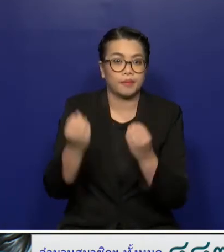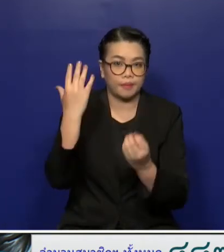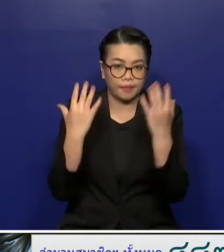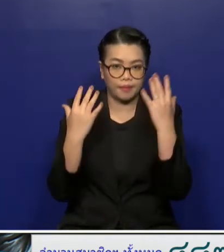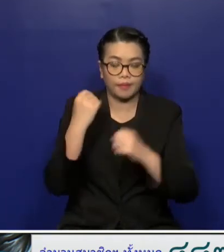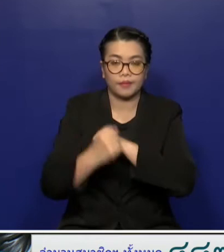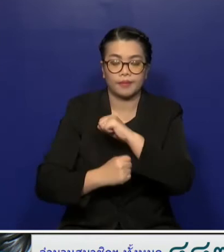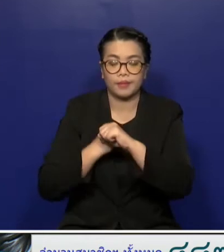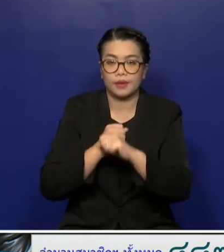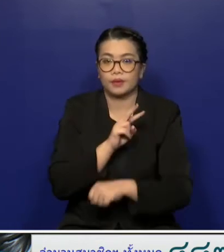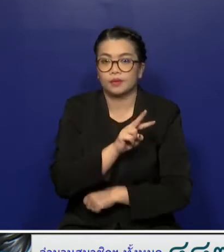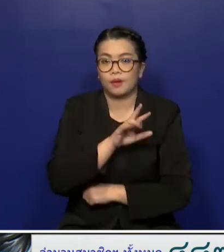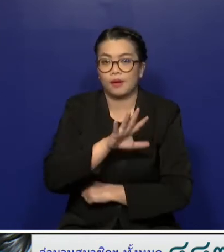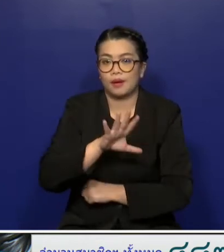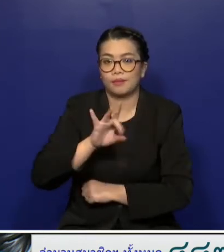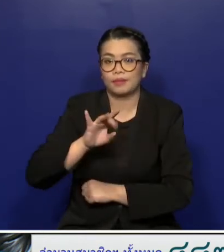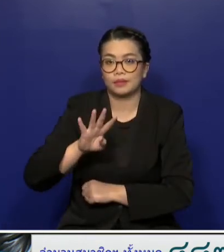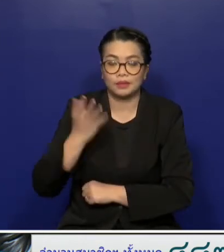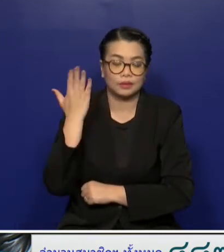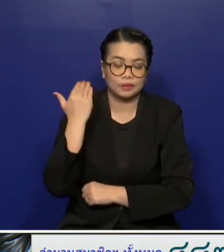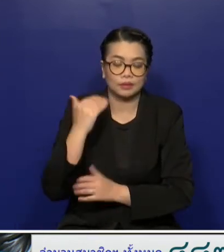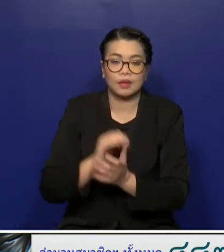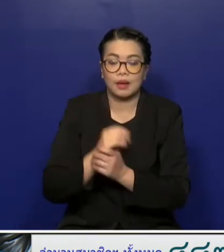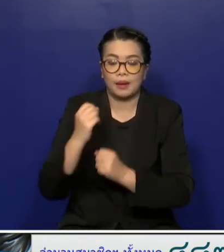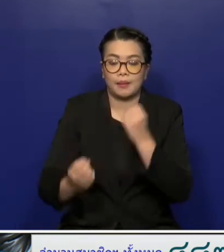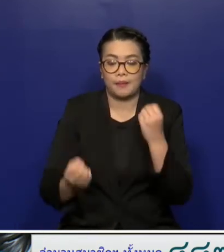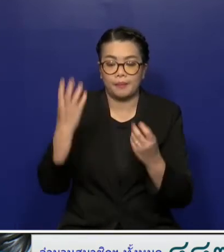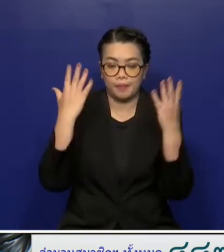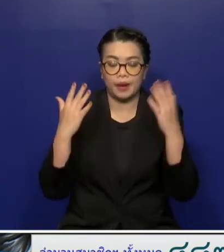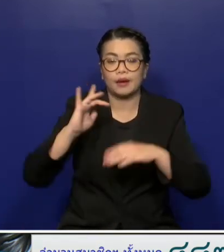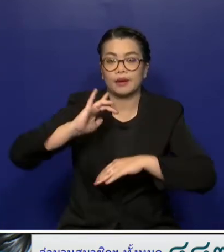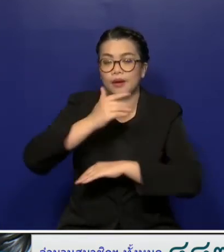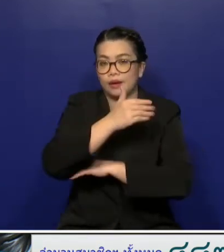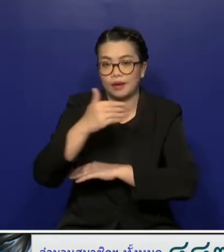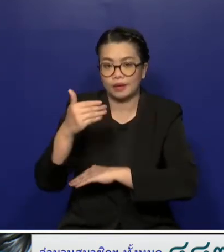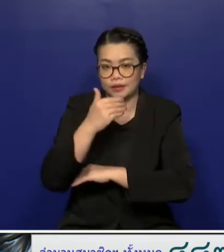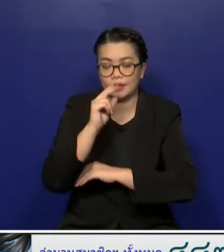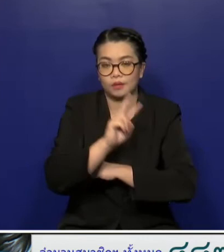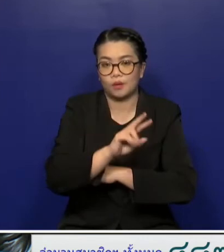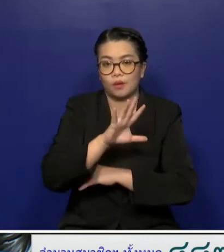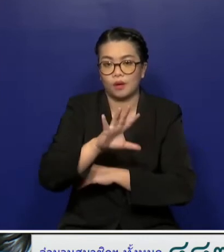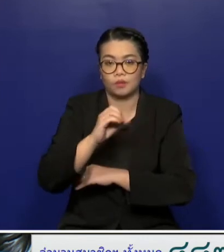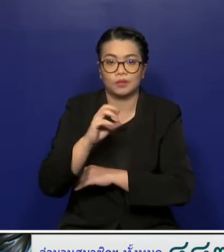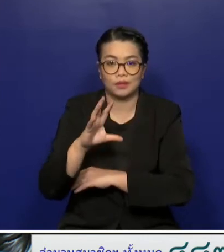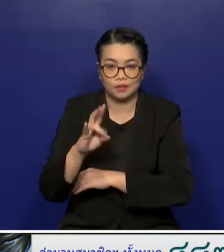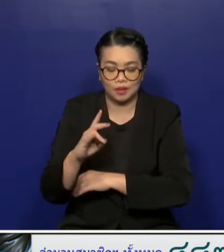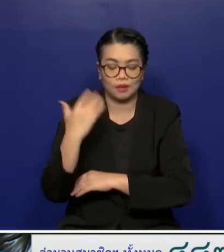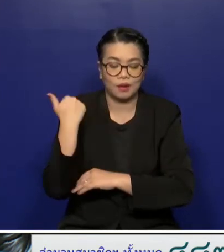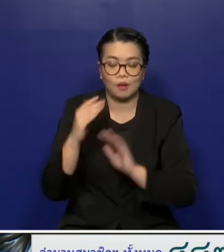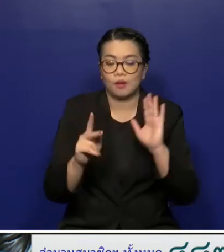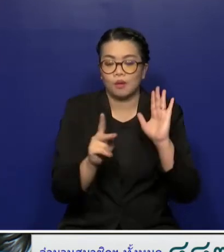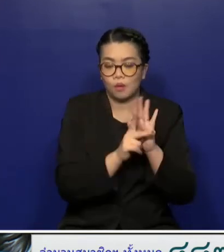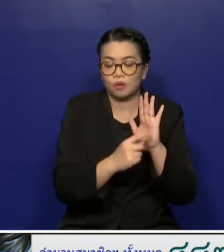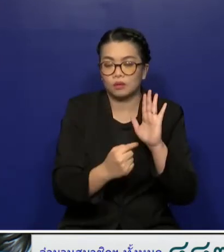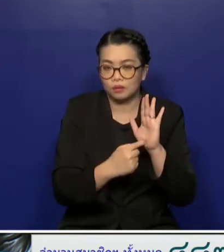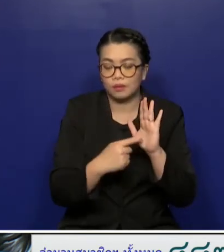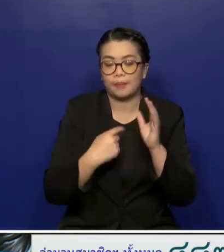84และพ.บ.ป่าสงวนแถนชาติ 2507ที่กำกับไว้ว่าป่าไหมถึงที่